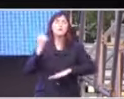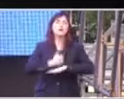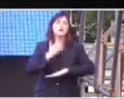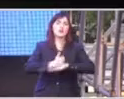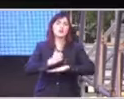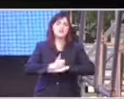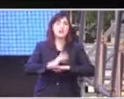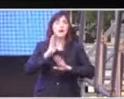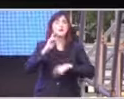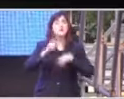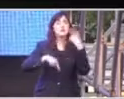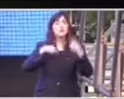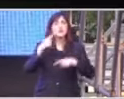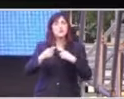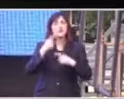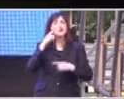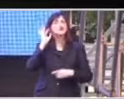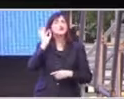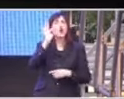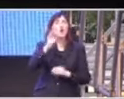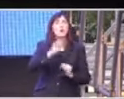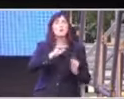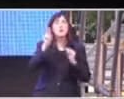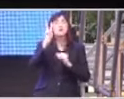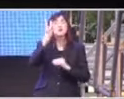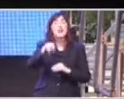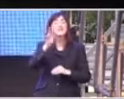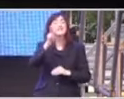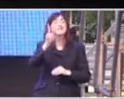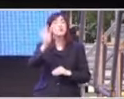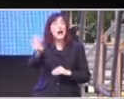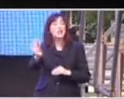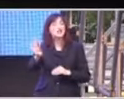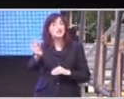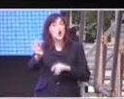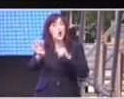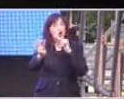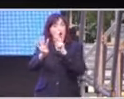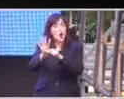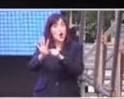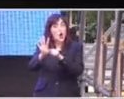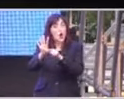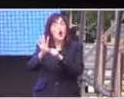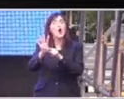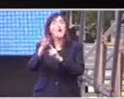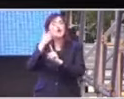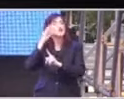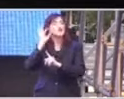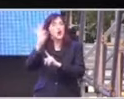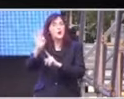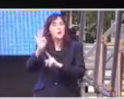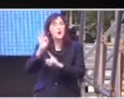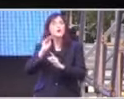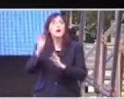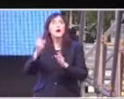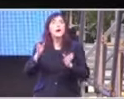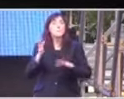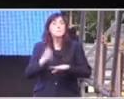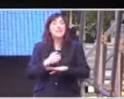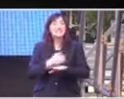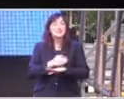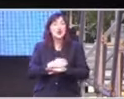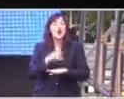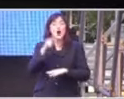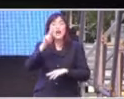2024 non Ryu Europe soltanto ad essere il primo partito in Europa ma questa